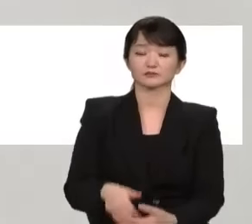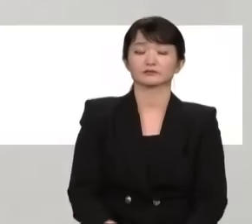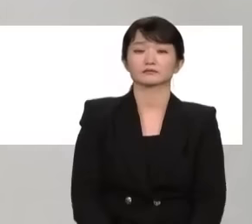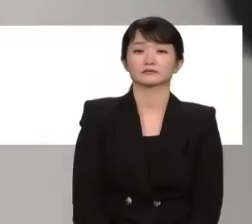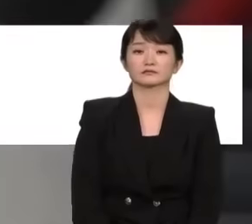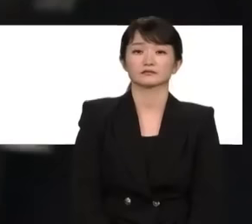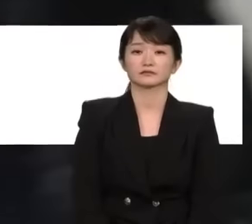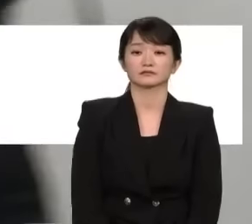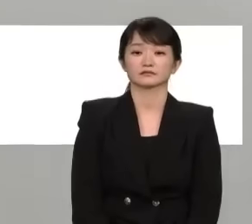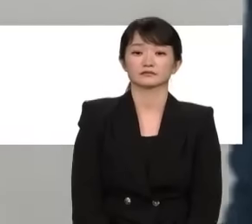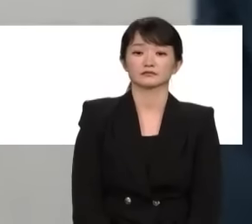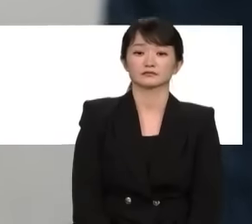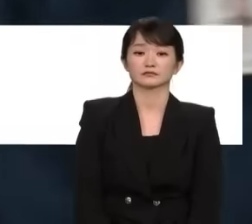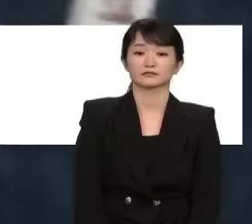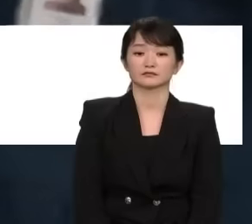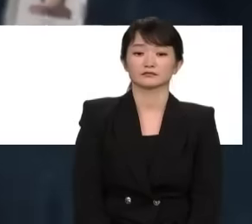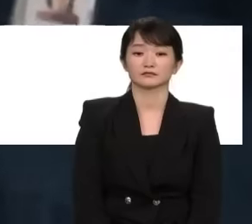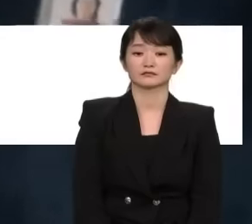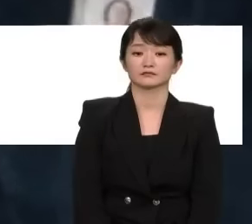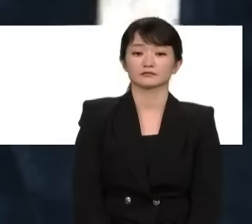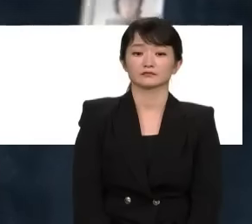저는